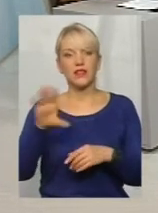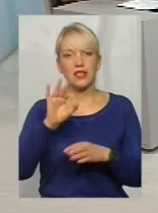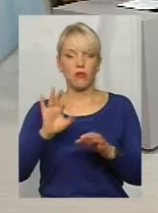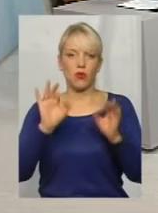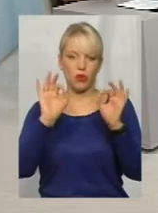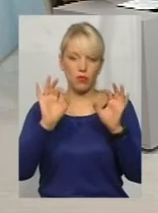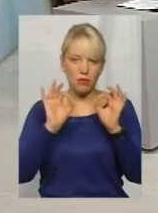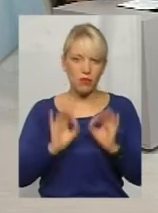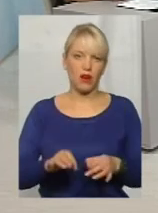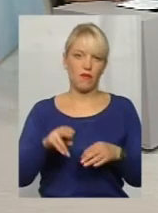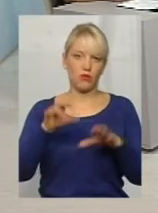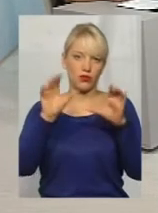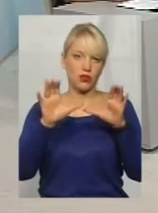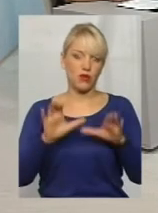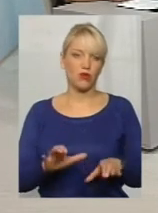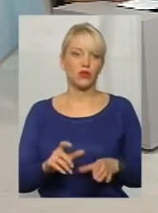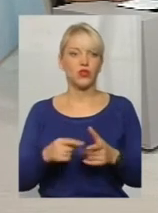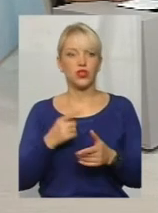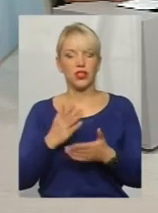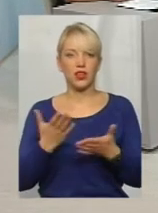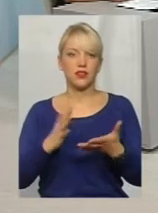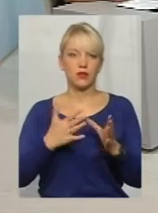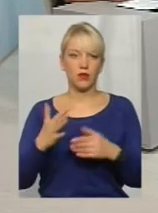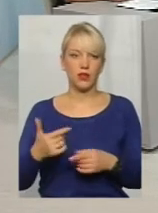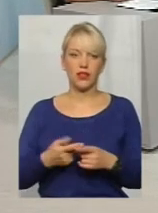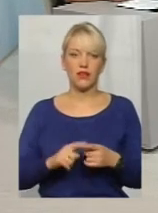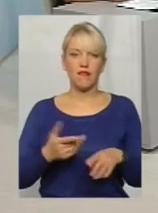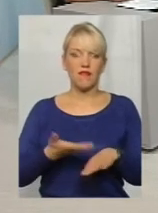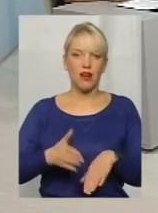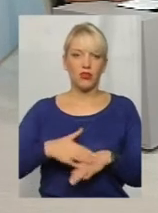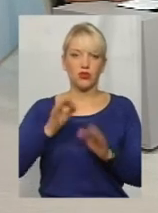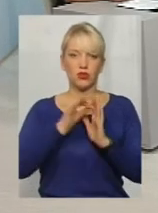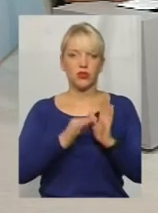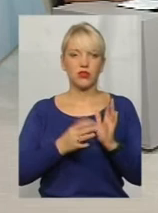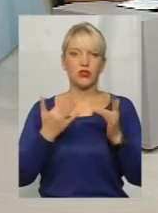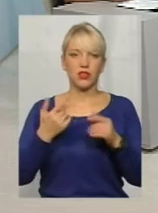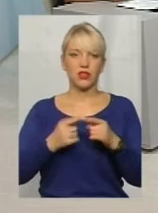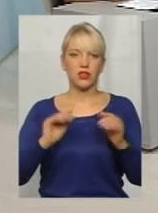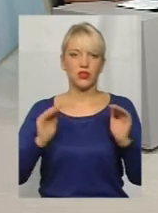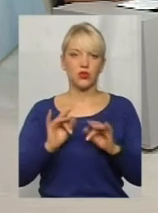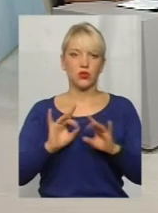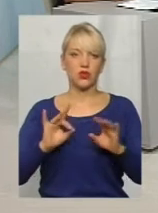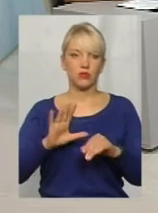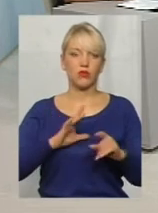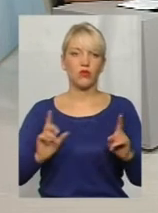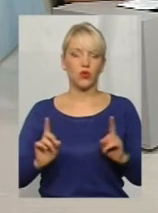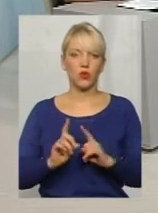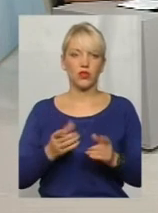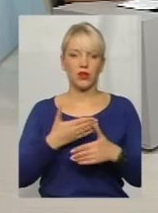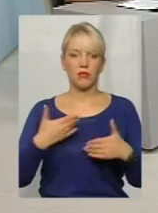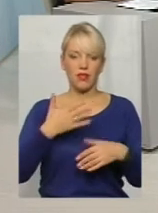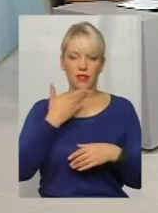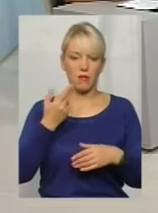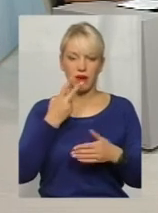в принципі, моменти, які незрозумілі? Знаєте, це дуже важко оцінювати, оскільки цей сюжет, він був дуже короткий, і ми не бачили